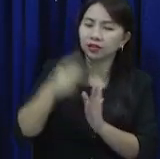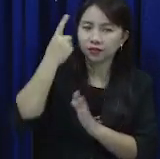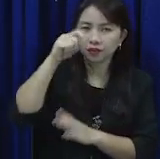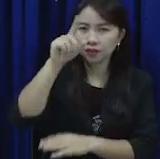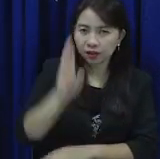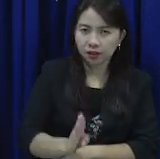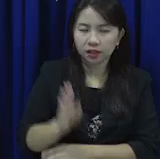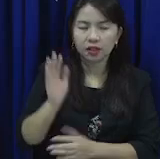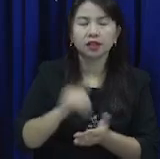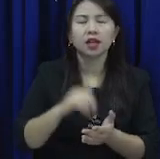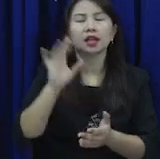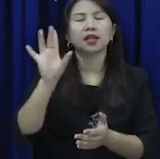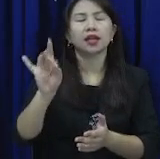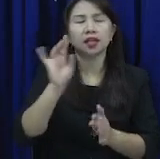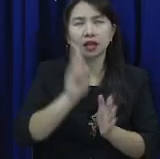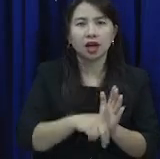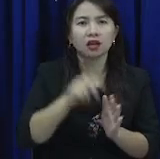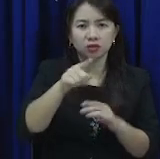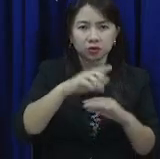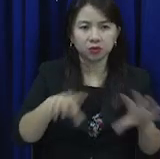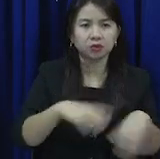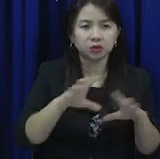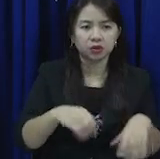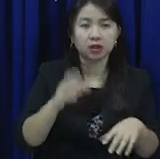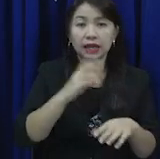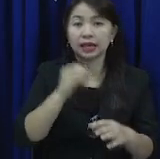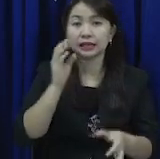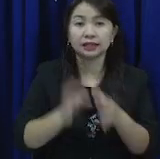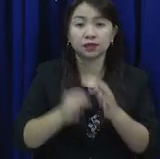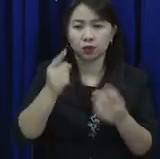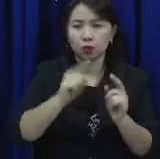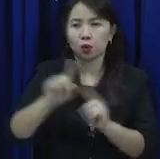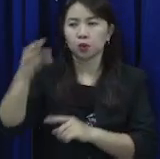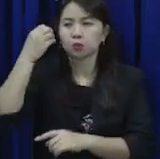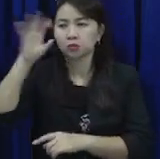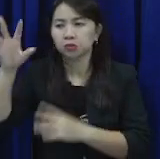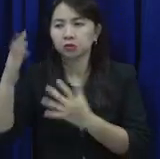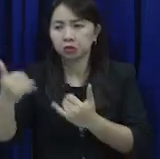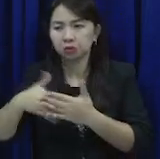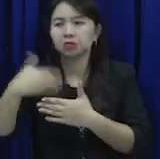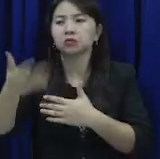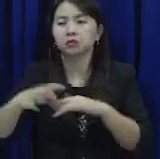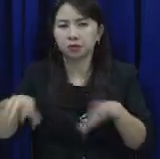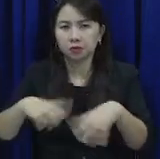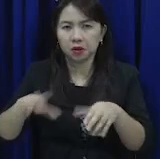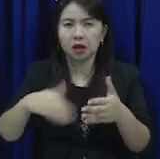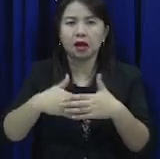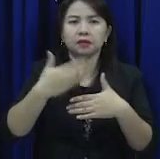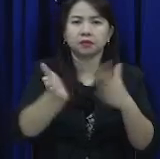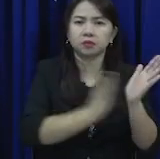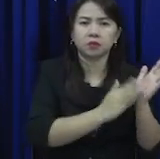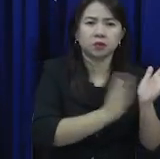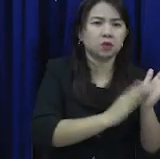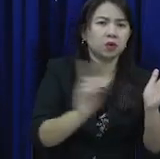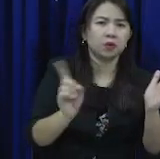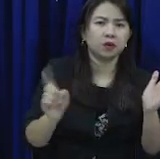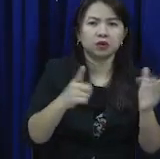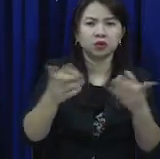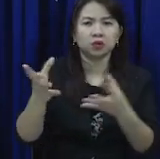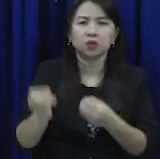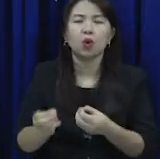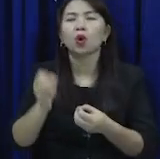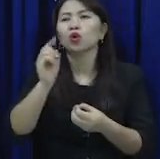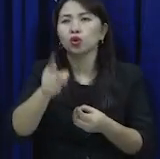8 hours a day kayo magtrabaho pagdating niyo pa sa dahay niyo or after the work or after the school ano pang gagawin ninyo puro pang